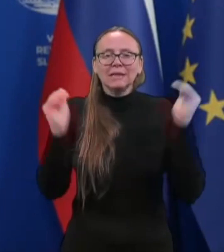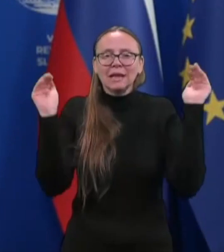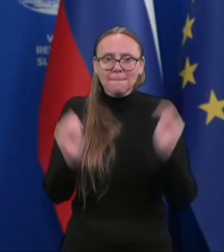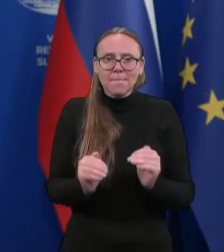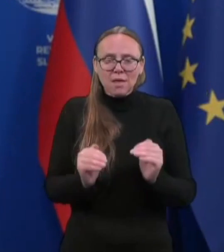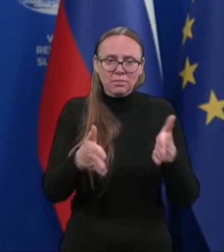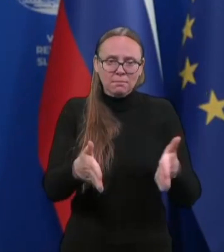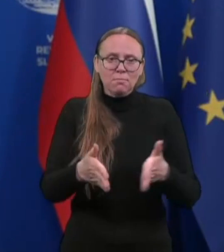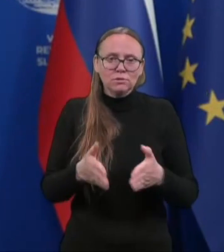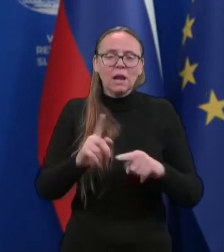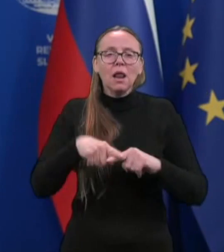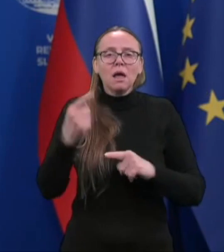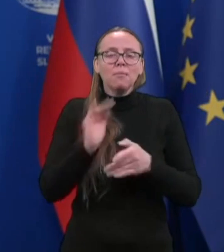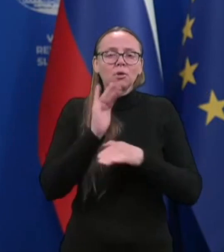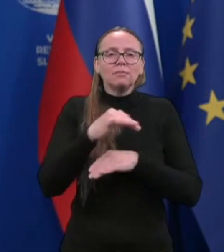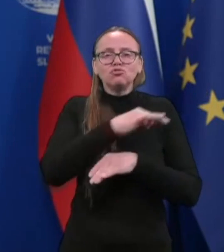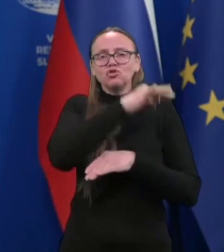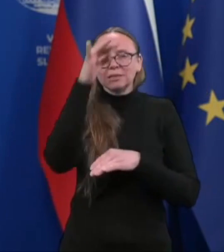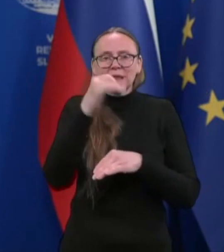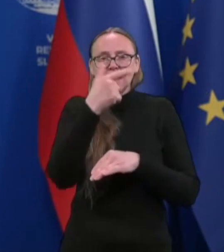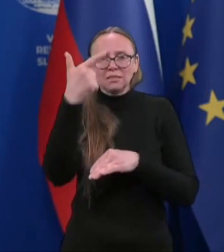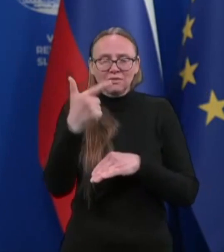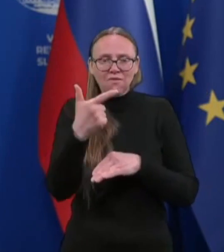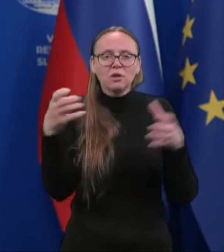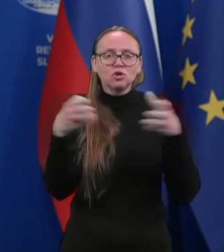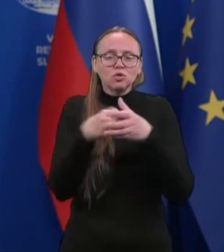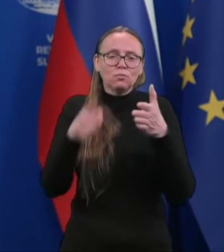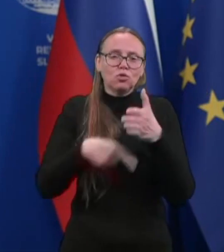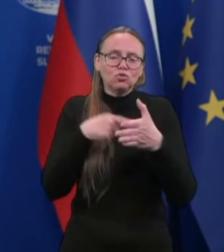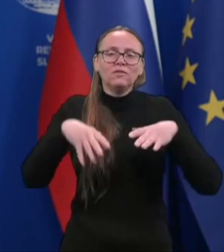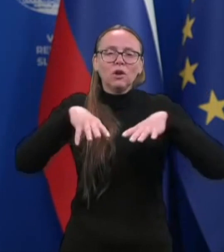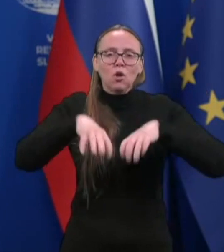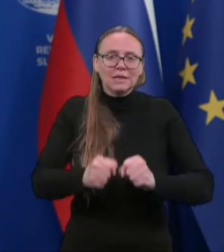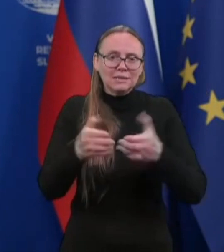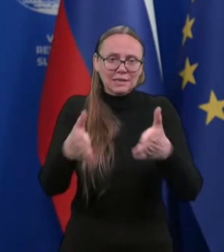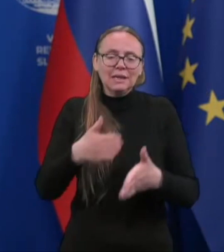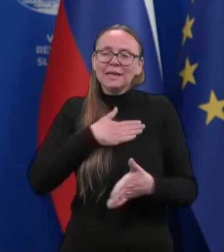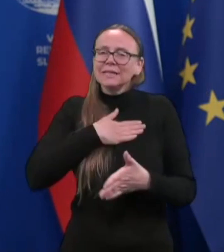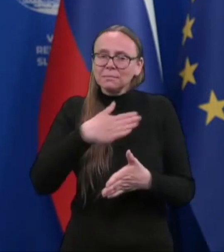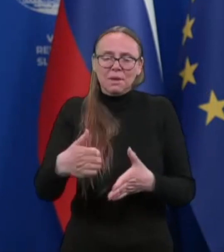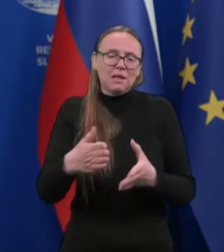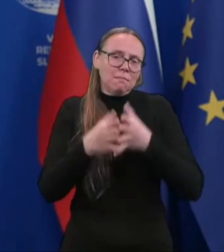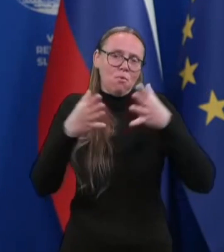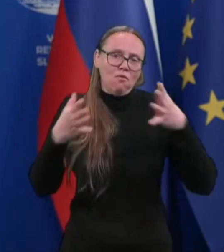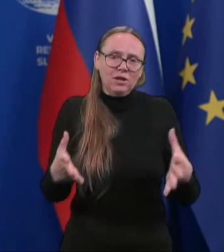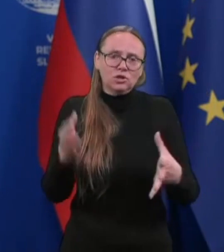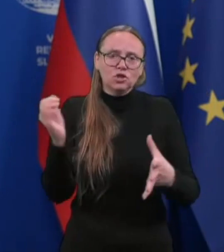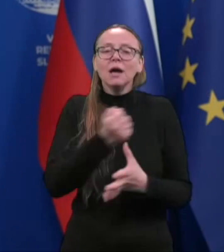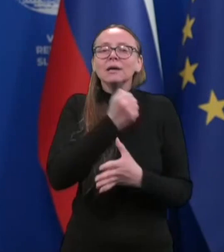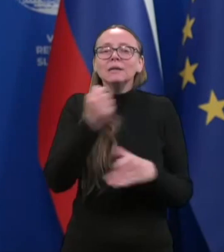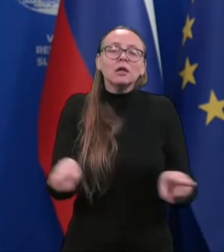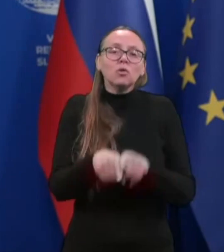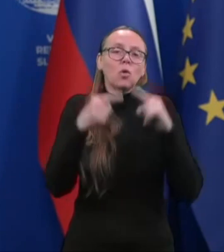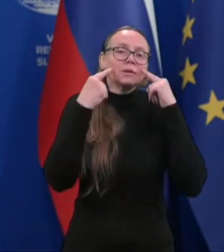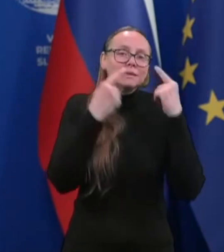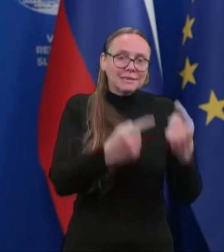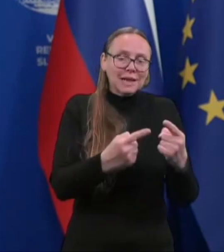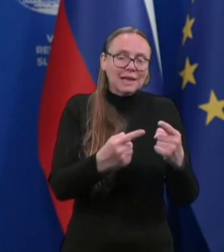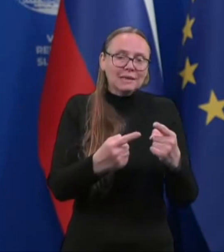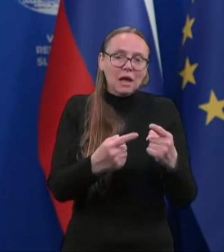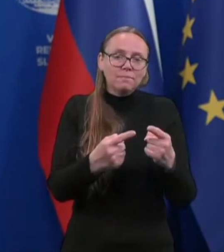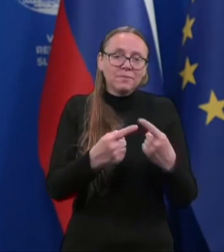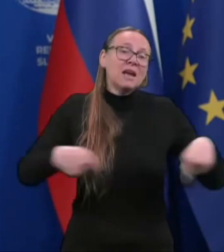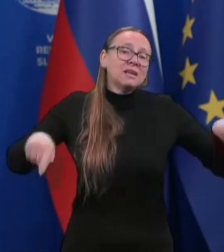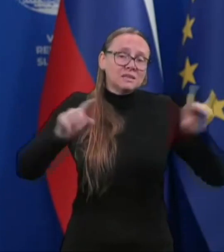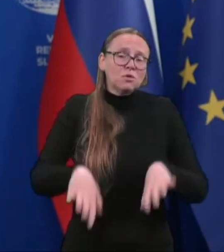postelj, se potem čez dan ali 2 skupno število zasedenih postelj vnovič poveča, zato kot kaže, smo se znašli, kar